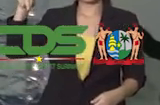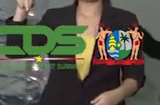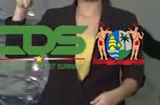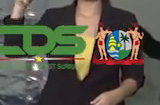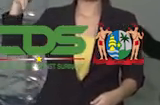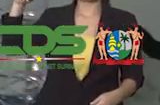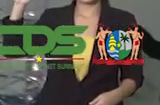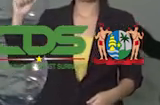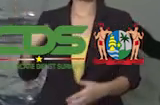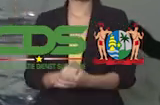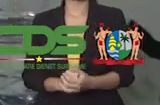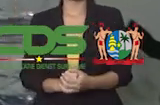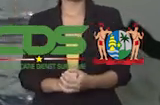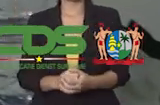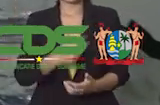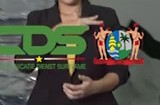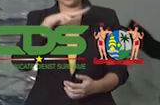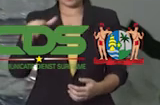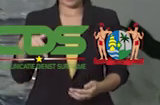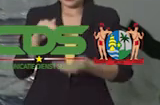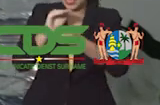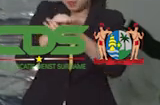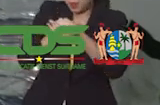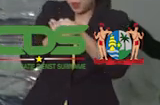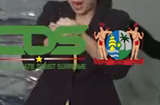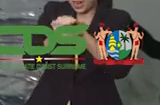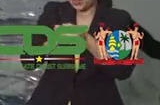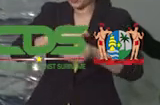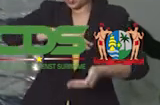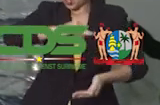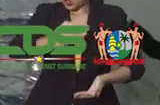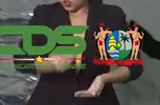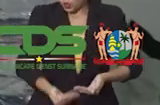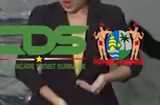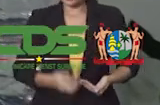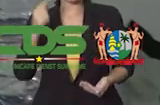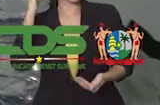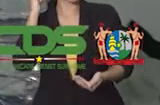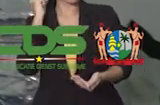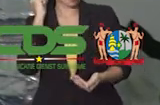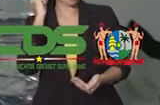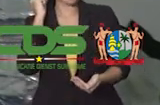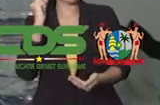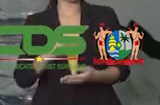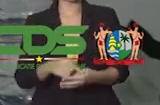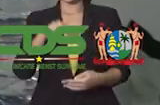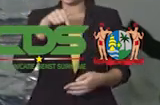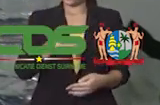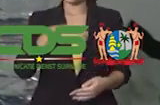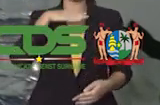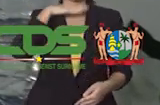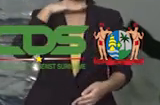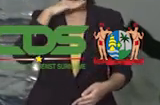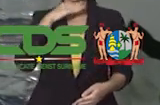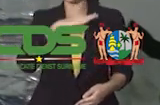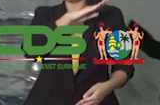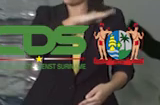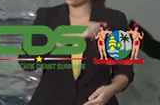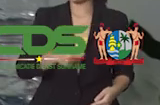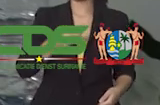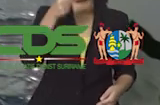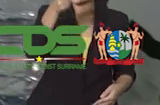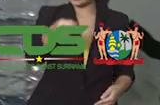veel. Maar we hebben hem altijd gereserveerd voor de zwangere vrouwen. Maar nu hebben we voldoende om het ook aan te bieden aan anderen die